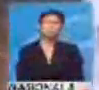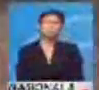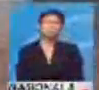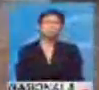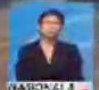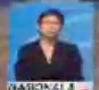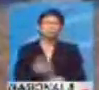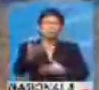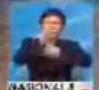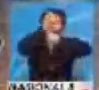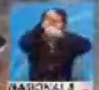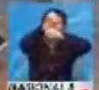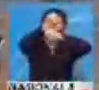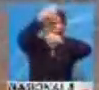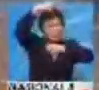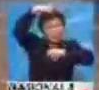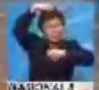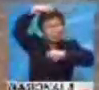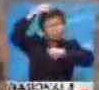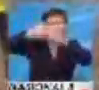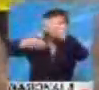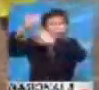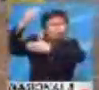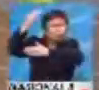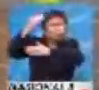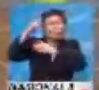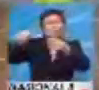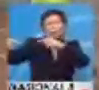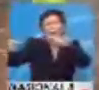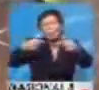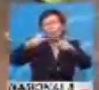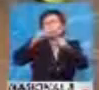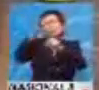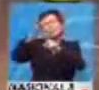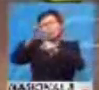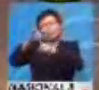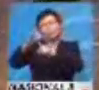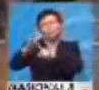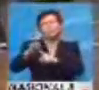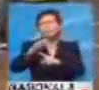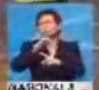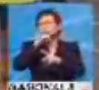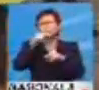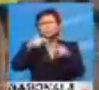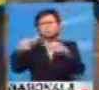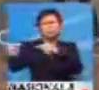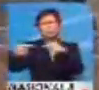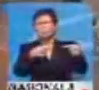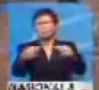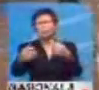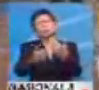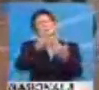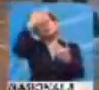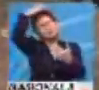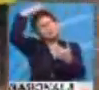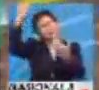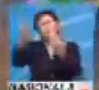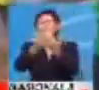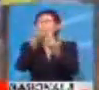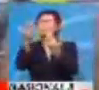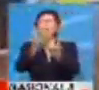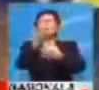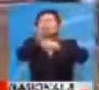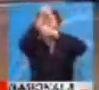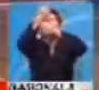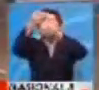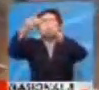dalam hari itu juara bertahan Selangor turuk bertemu Pulau Pinang dalam perlawanan pertama tidak menerima tantangan Selangor mudah mencatat kemenangan